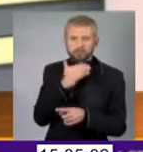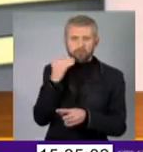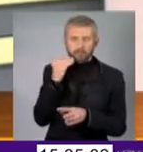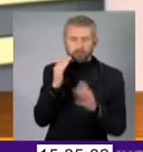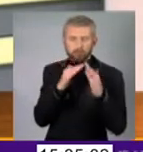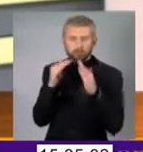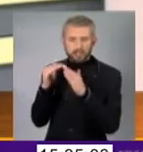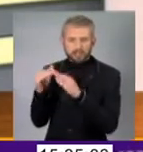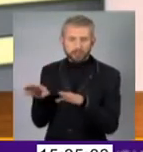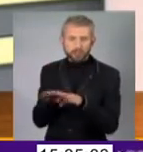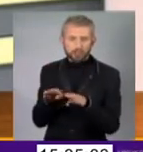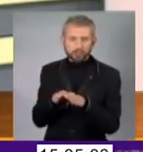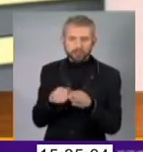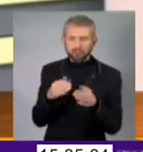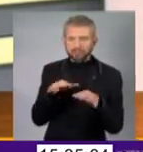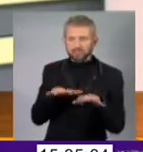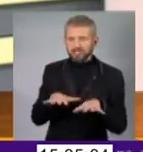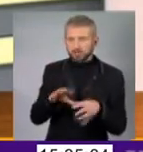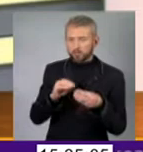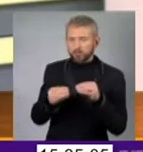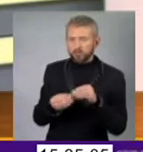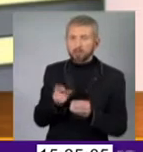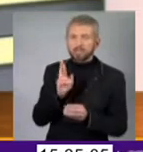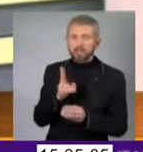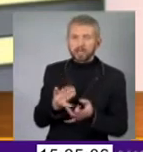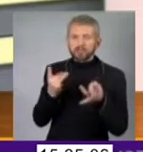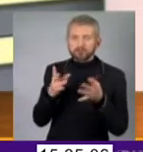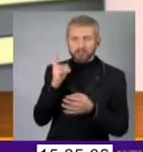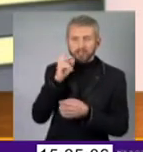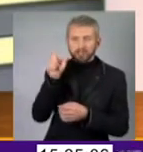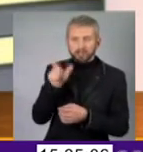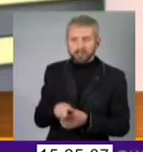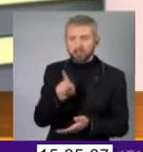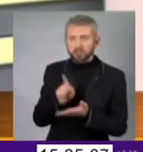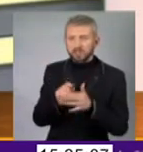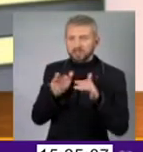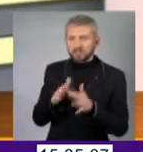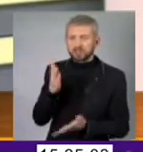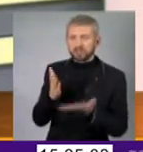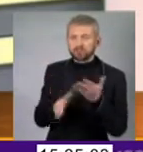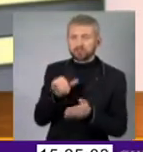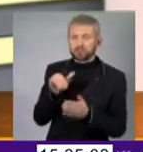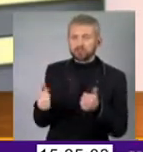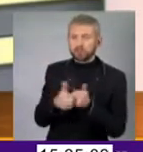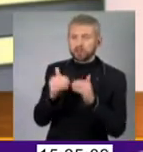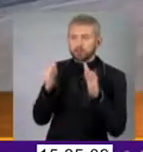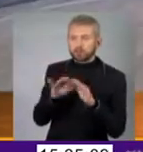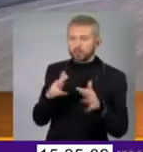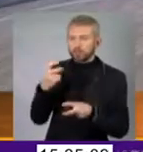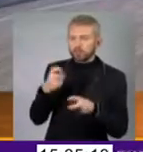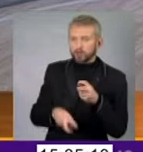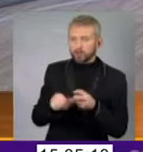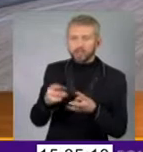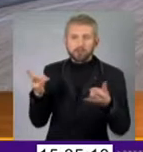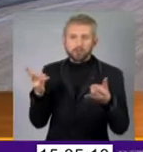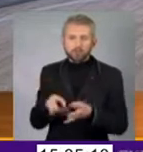кількість будинків і подібних інших локальних проблем. Яким чином звичайний киянин має діяти, якщо у нього біля будинку стався порив, і